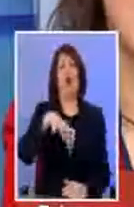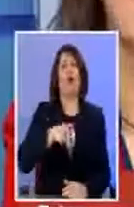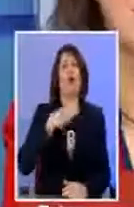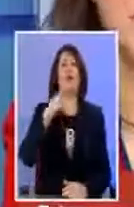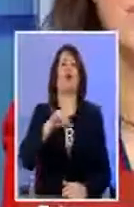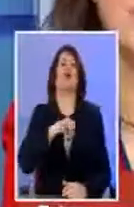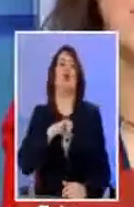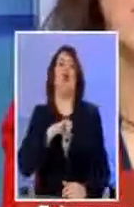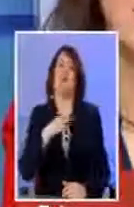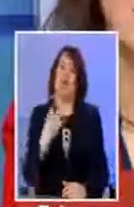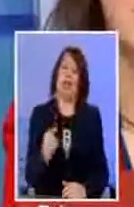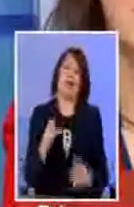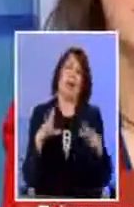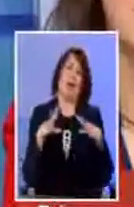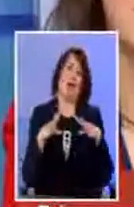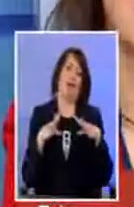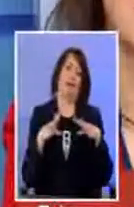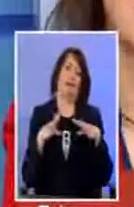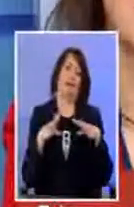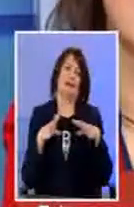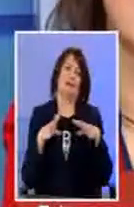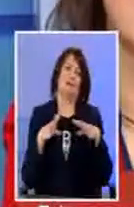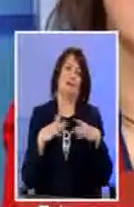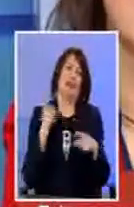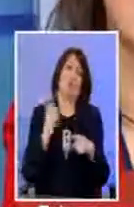τουαλέτα. Είναι κάτι πολύ απλό,